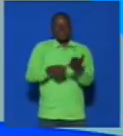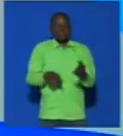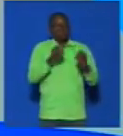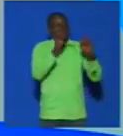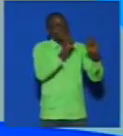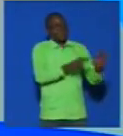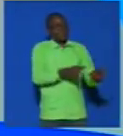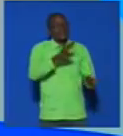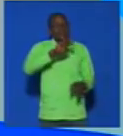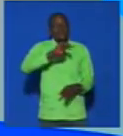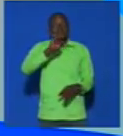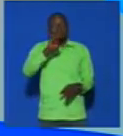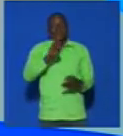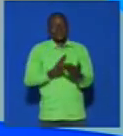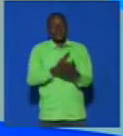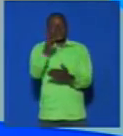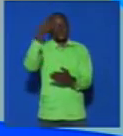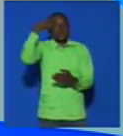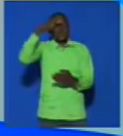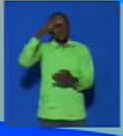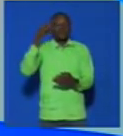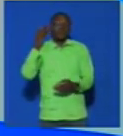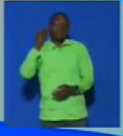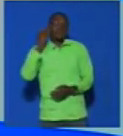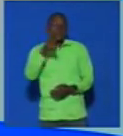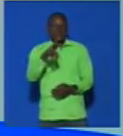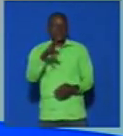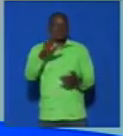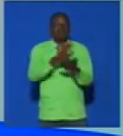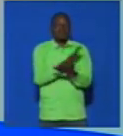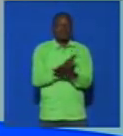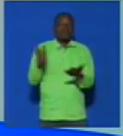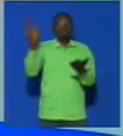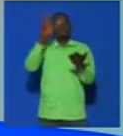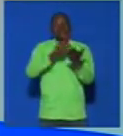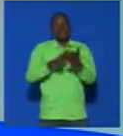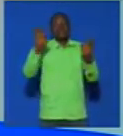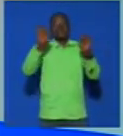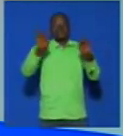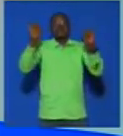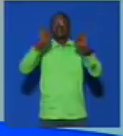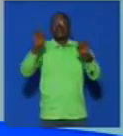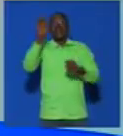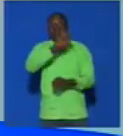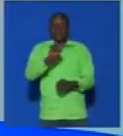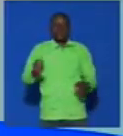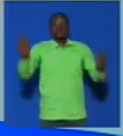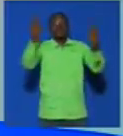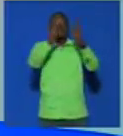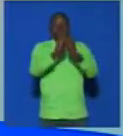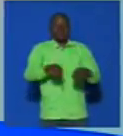émission du mercure utilisé dans l'exploitation artisanale de l'or les documents d'aidé validé mercredi et jeudi à ouagadougou la rencontre a aussi permis